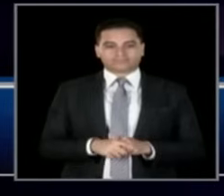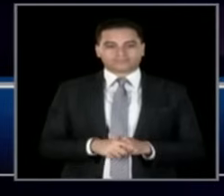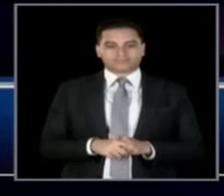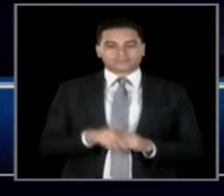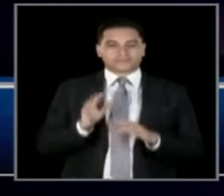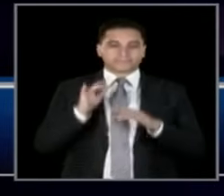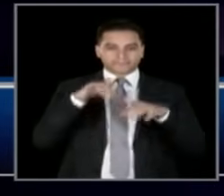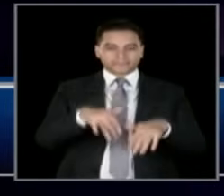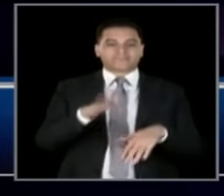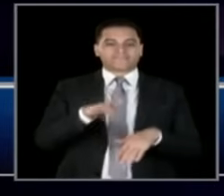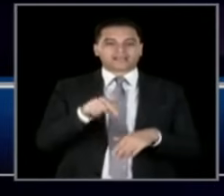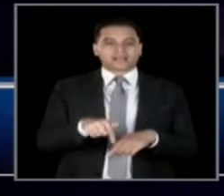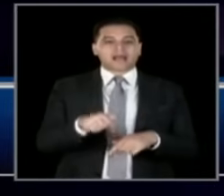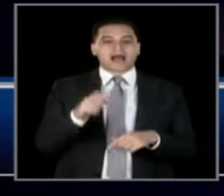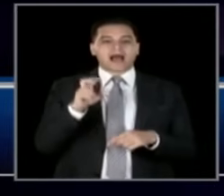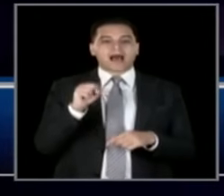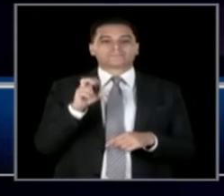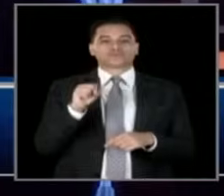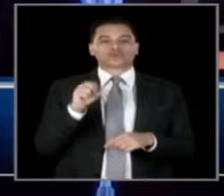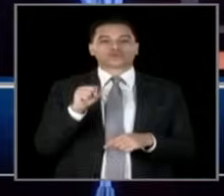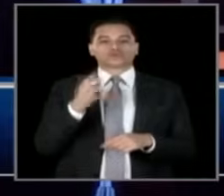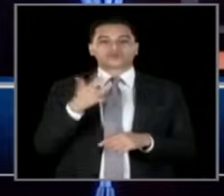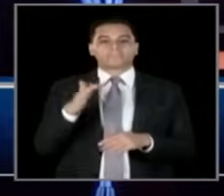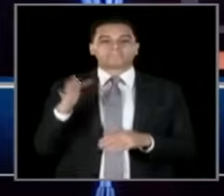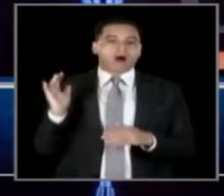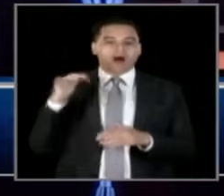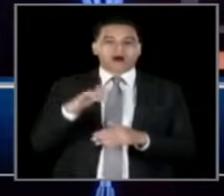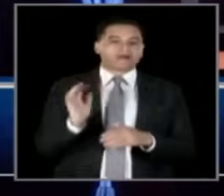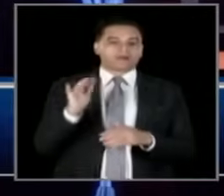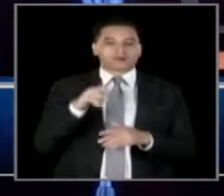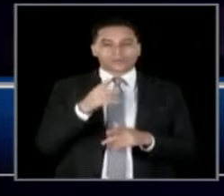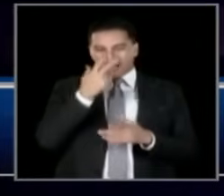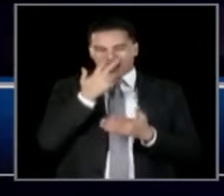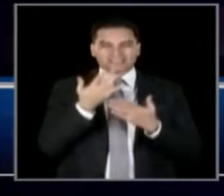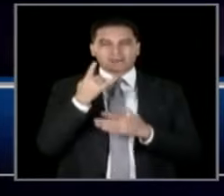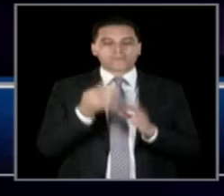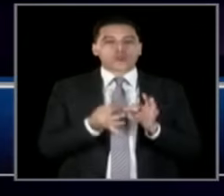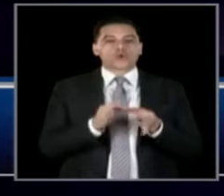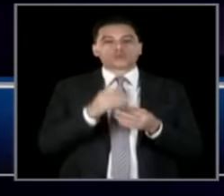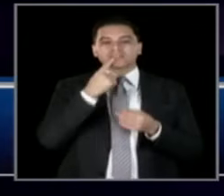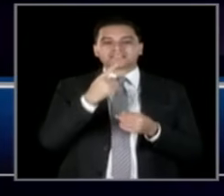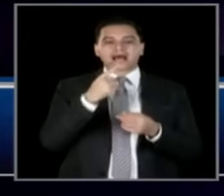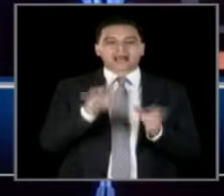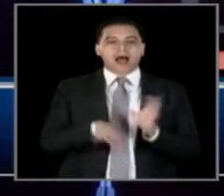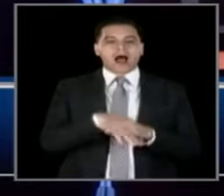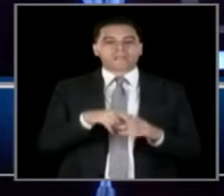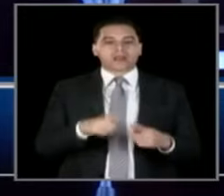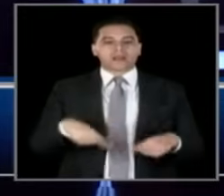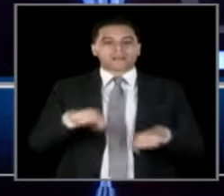بيصب فيها 25 نهر واتكونت من حوالي مليون سنة. في